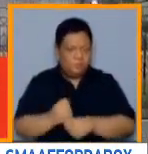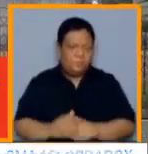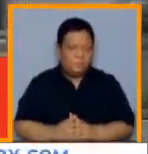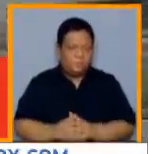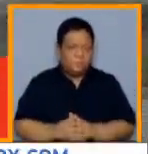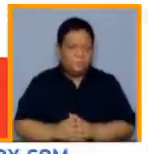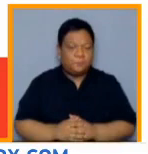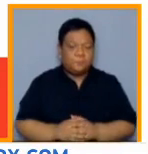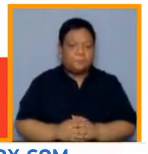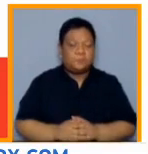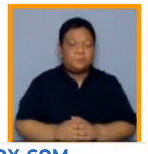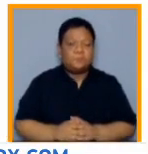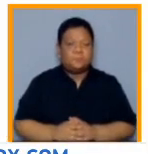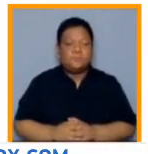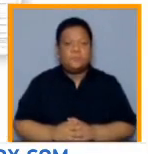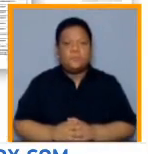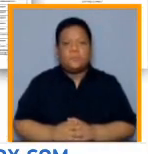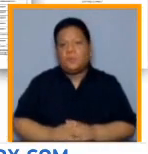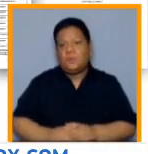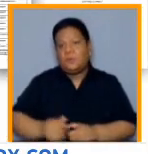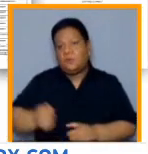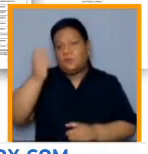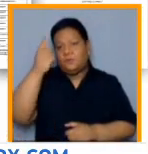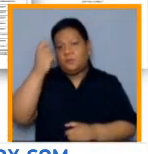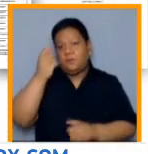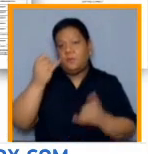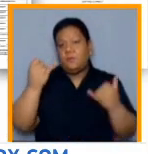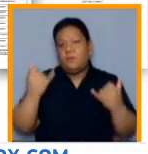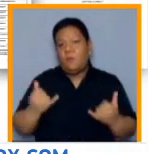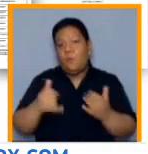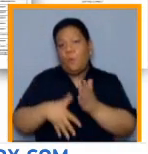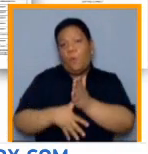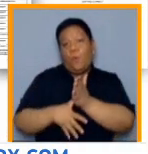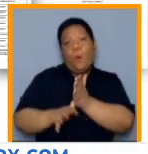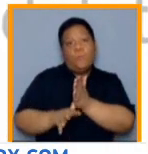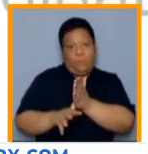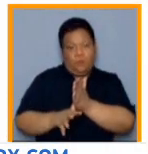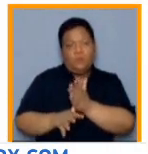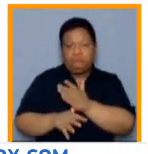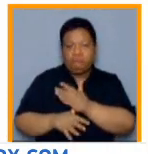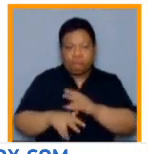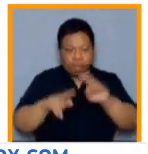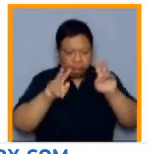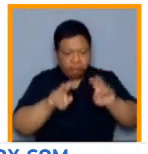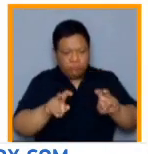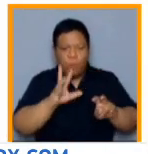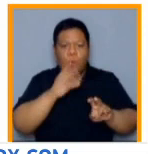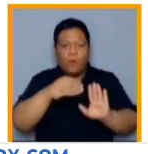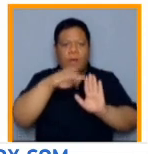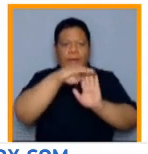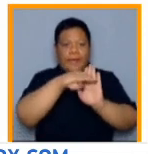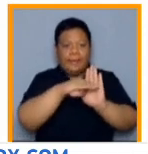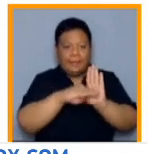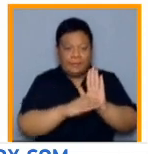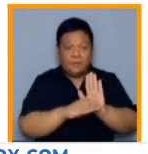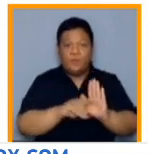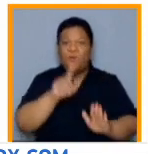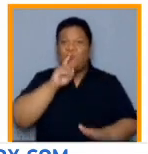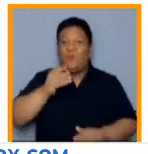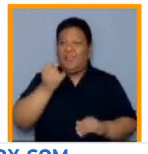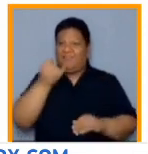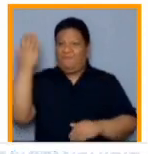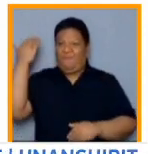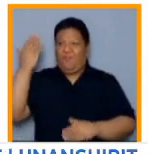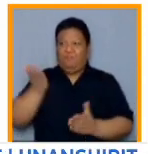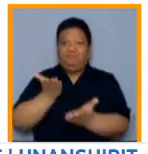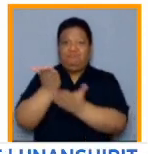Sinasala na ng Comelec ang listahan ng mga kandidato para sa eleksyon 2022. Sa 97 na nag-file ng kanilang Certificate of